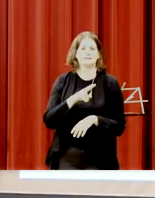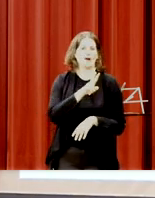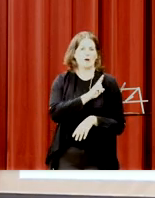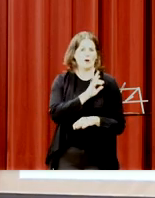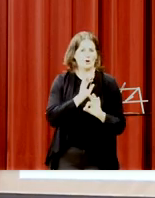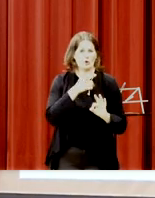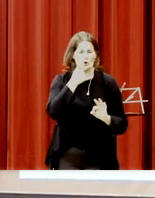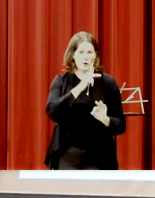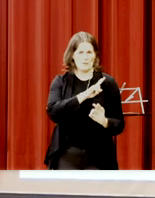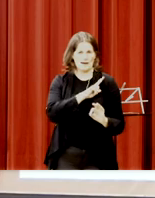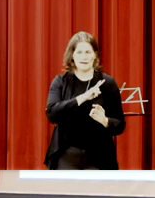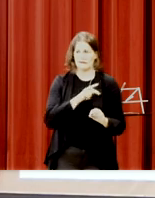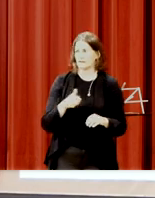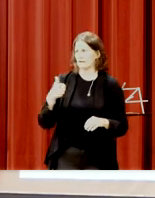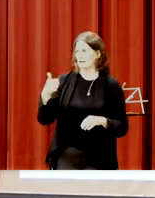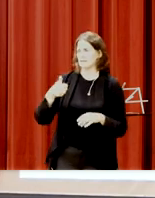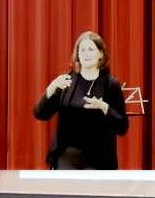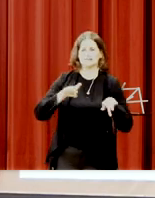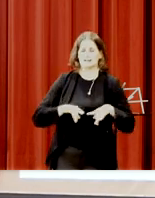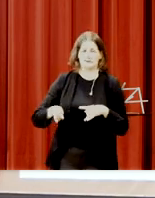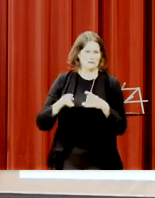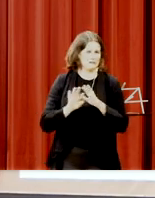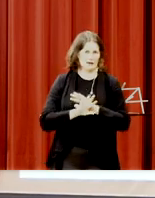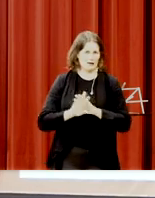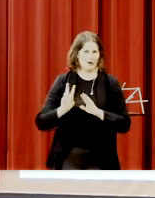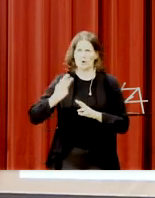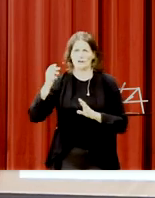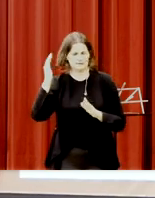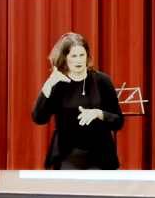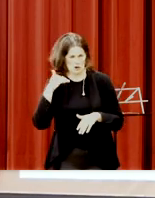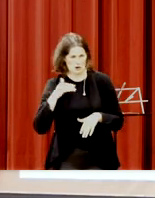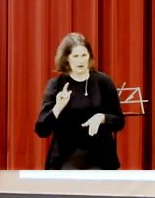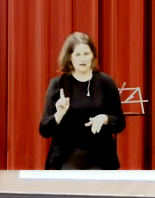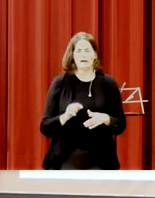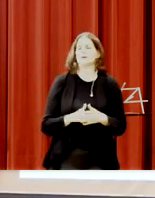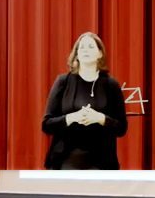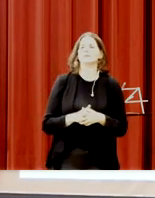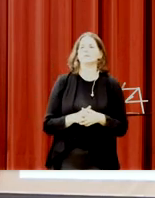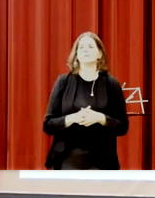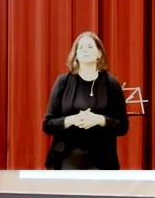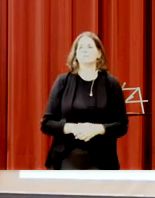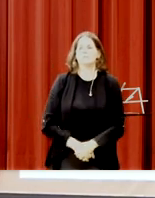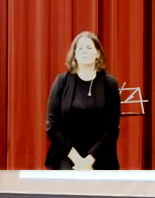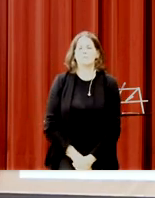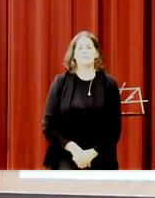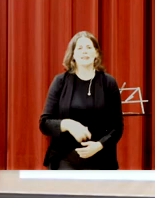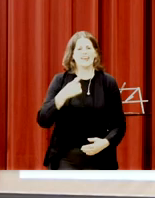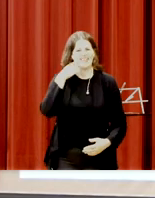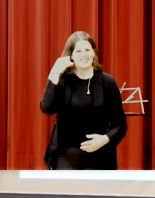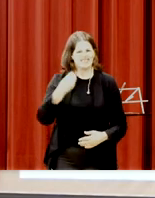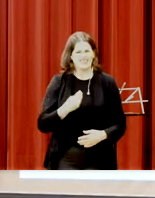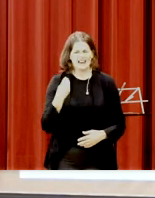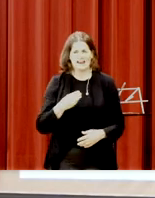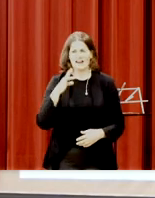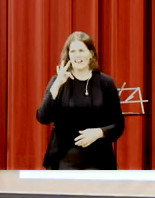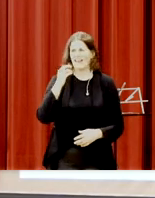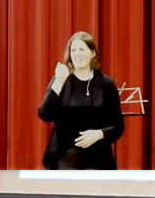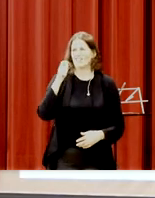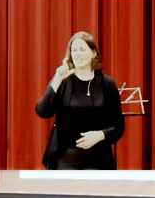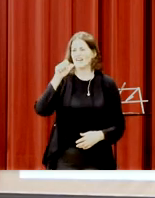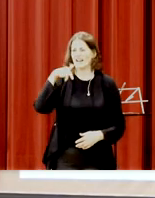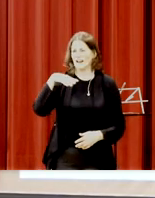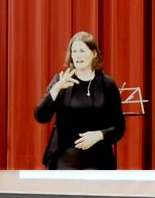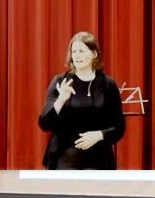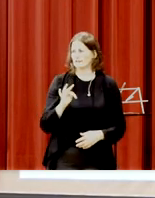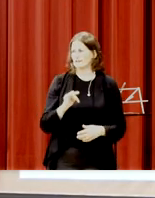Talent, què us he de dir? Tots aquests reconeixements, tots aquests premis, només ha calgut veure aquesta magnífica lliçó per